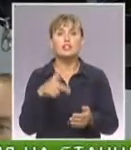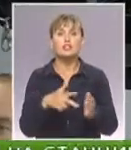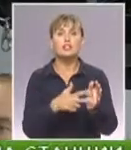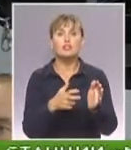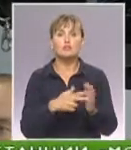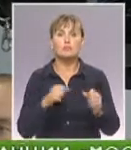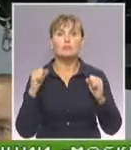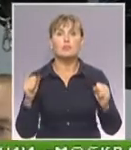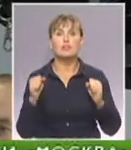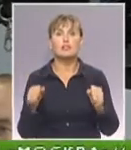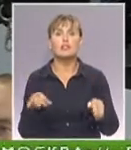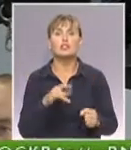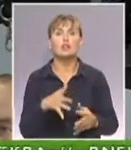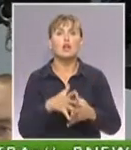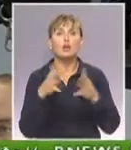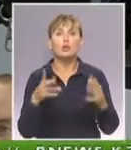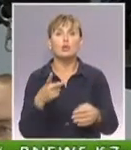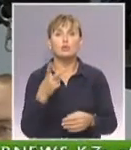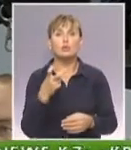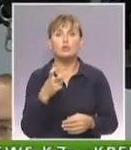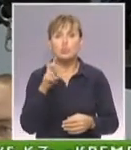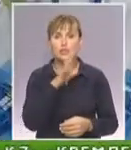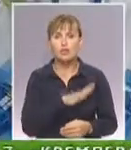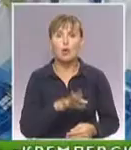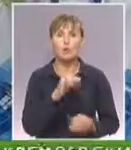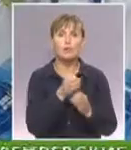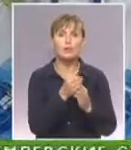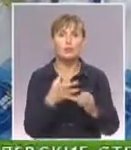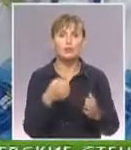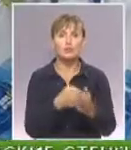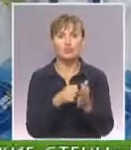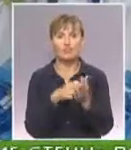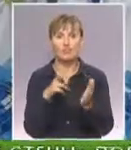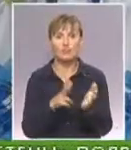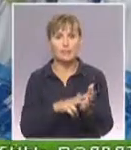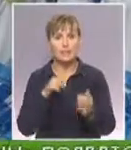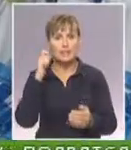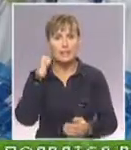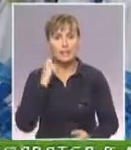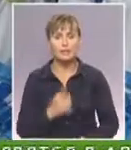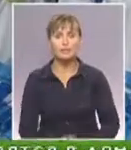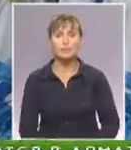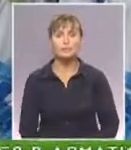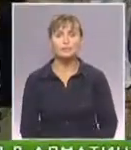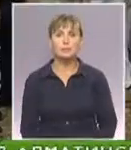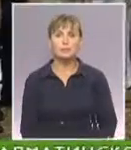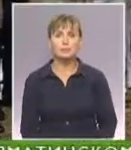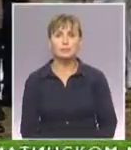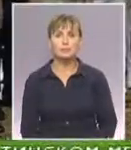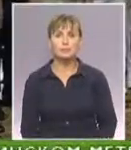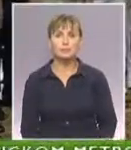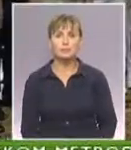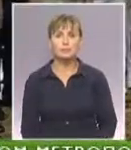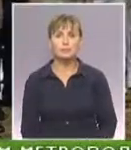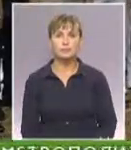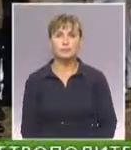3800 спортсменов из более 200 стран мира в возрасте от 15 до 18 лет. Айжан Курмашева, Талап Сагимбаев, телеканал «Алматы».